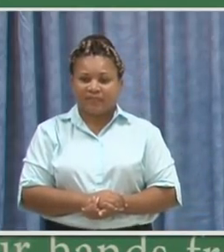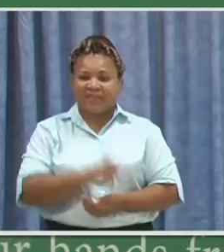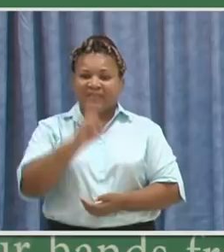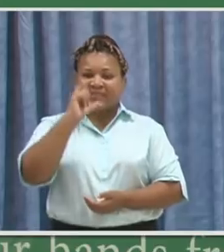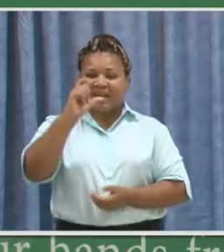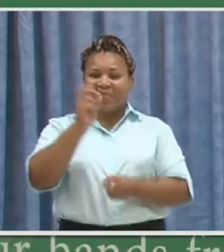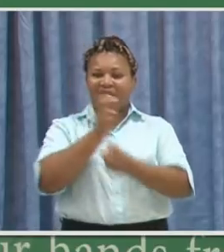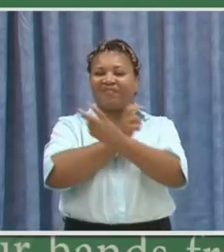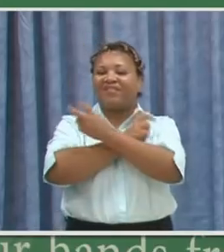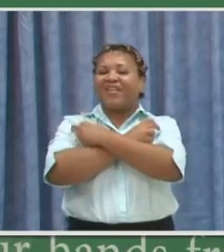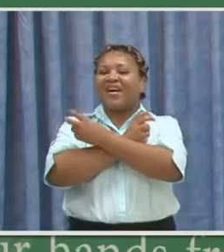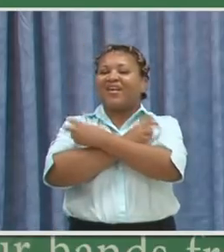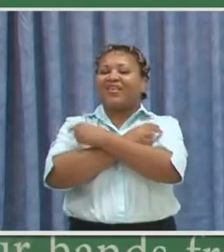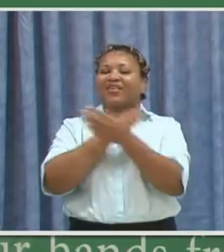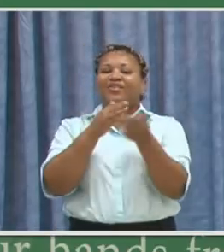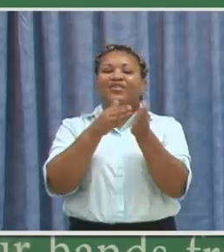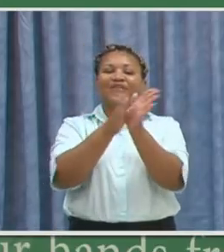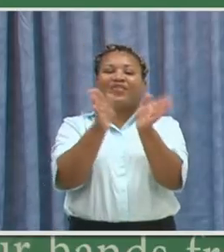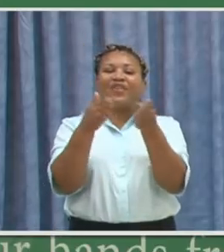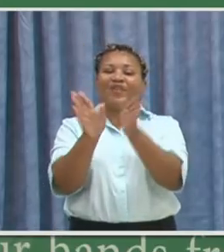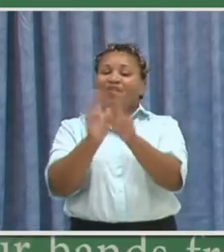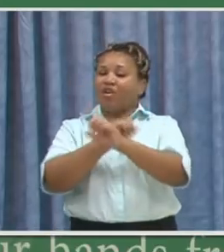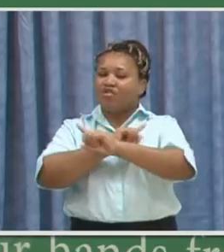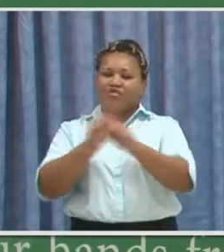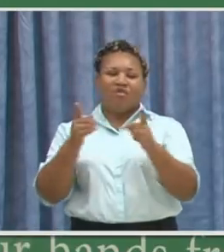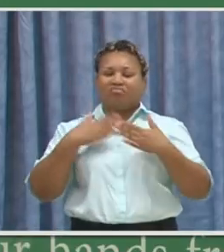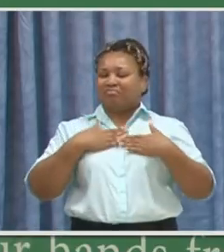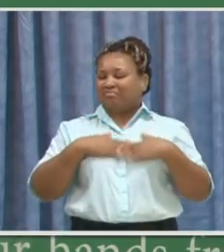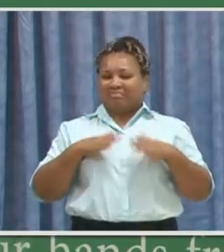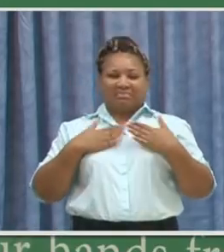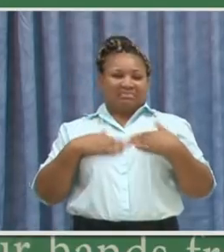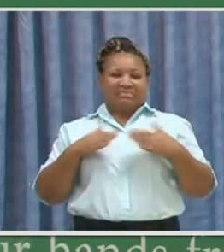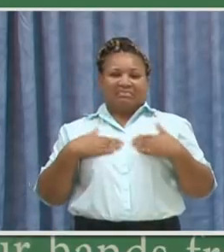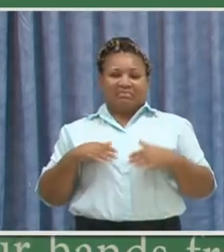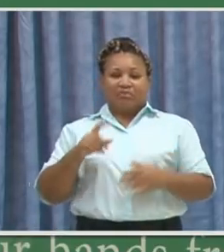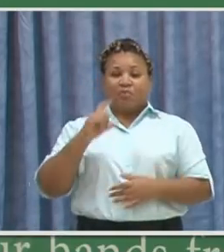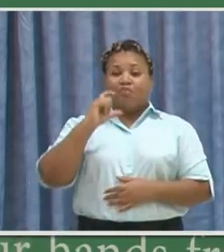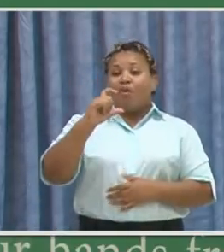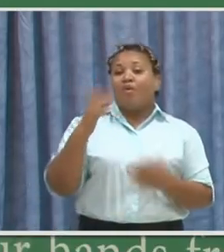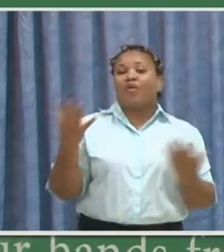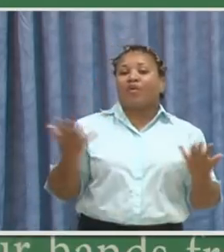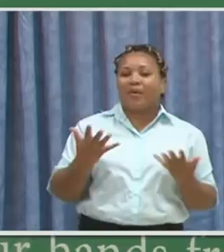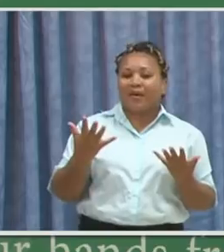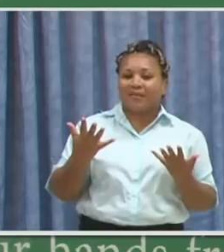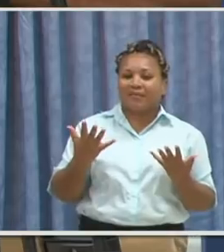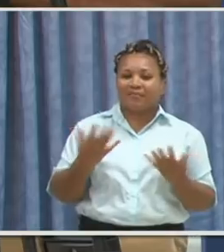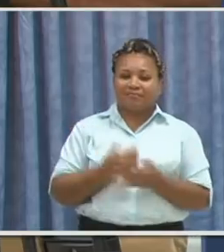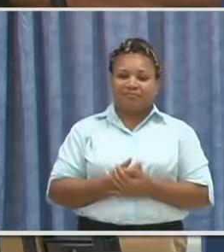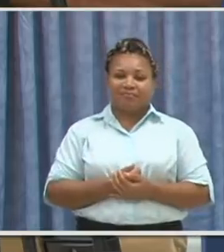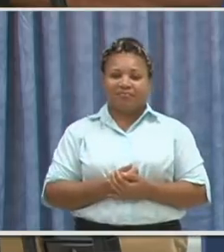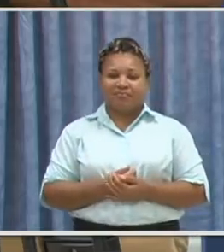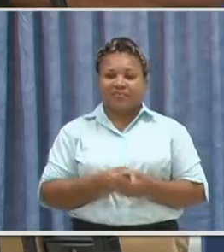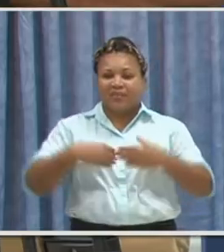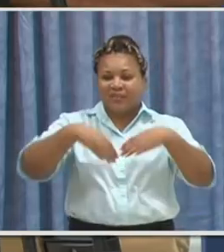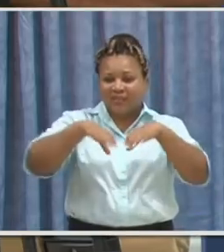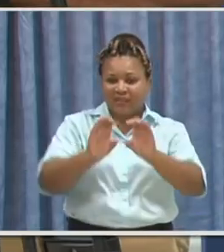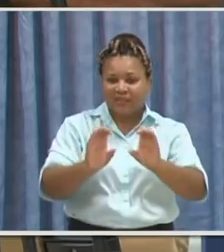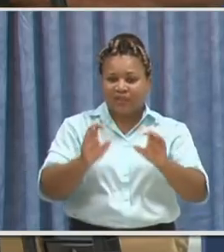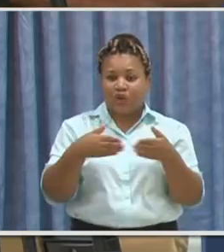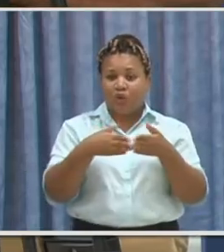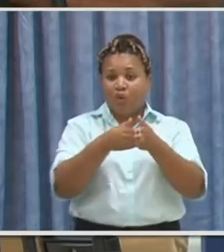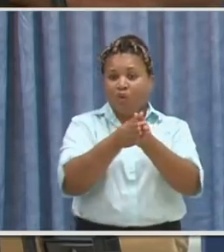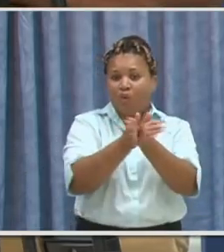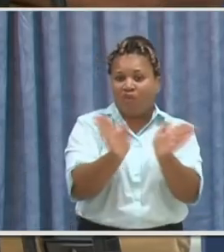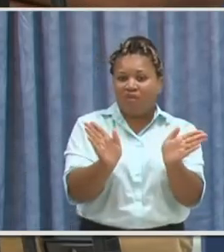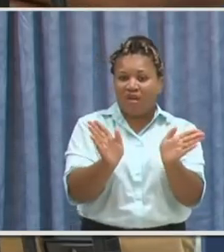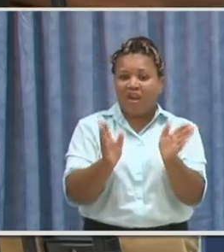nouveau normal new normal yeah. Il y en a qui dans ce qui nous peut qui nous fait sortir bonne